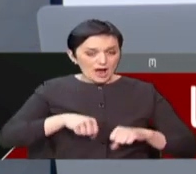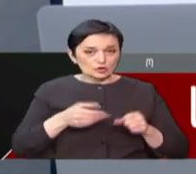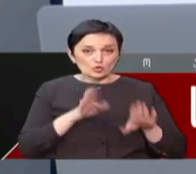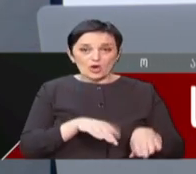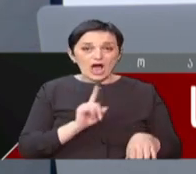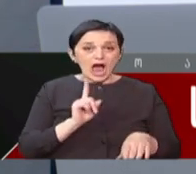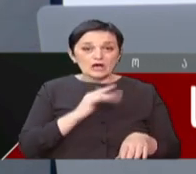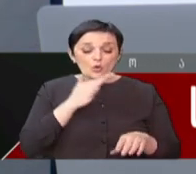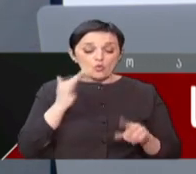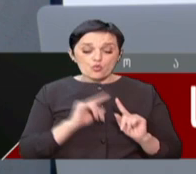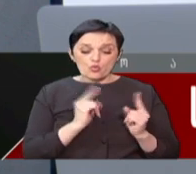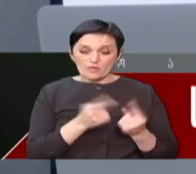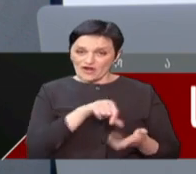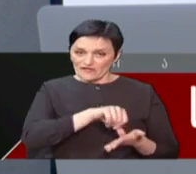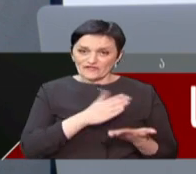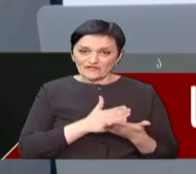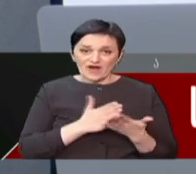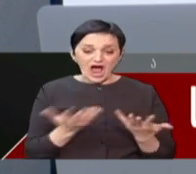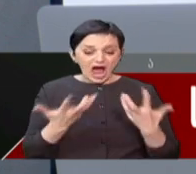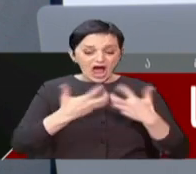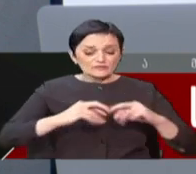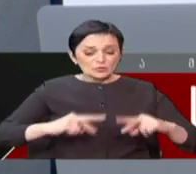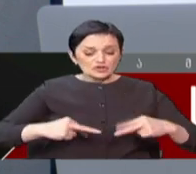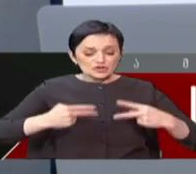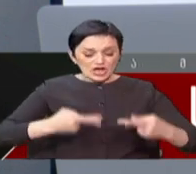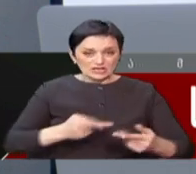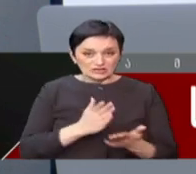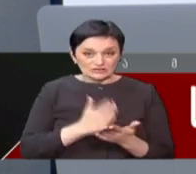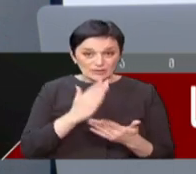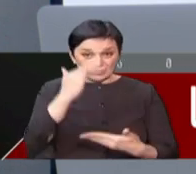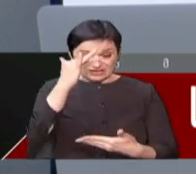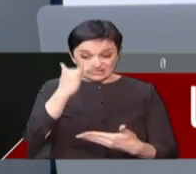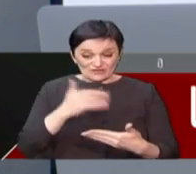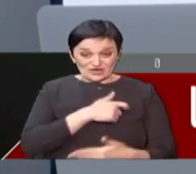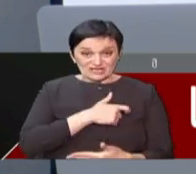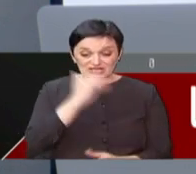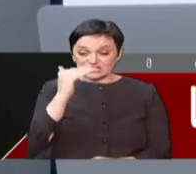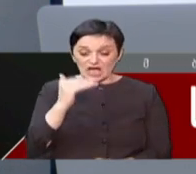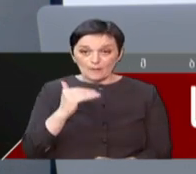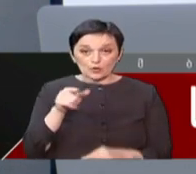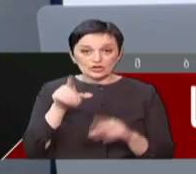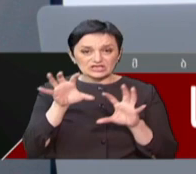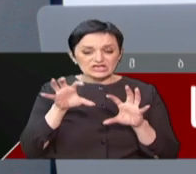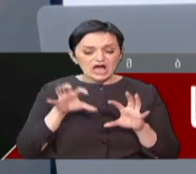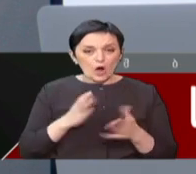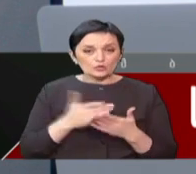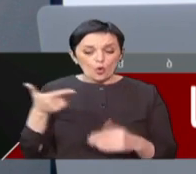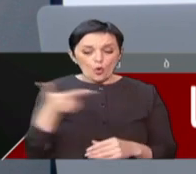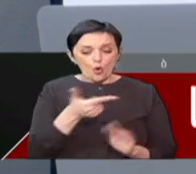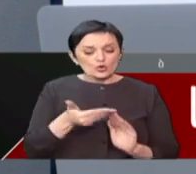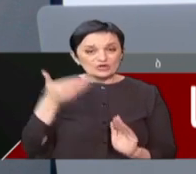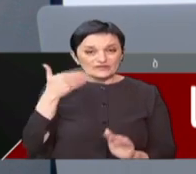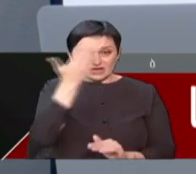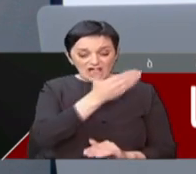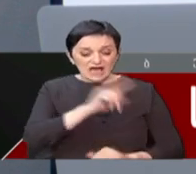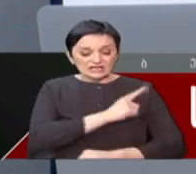არა უმრავლესობის რიგებს, რაც მათ ავტომატურ ჩანაცვლებას გულისხმობს. Ზემოთ ჩამოთვლილი დეპუტატების კანონმდებლები არიან, რომლებმაც ორი კვირის წინ ხალხის